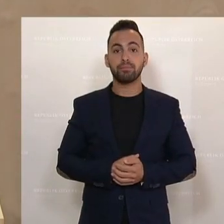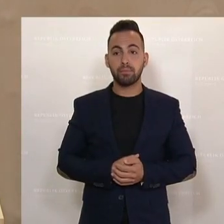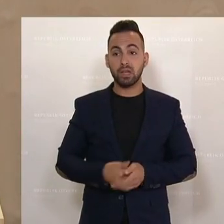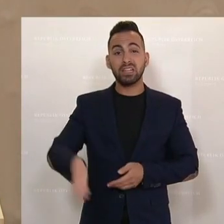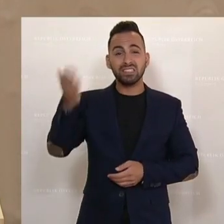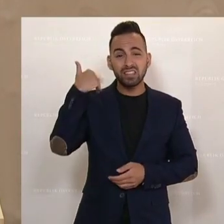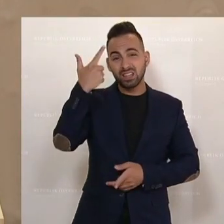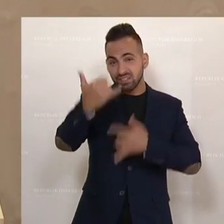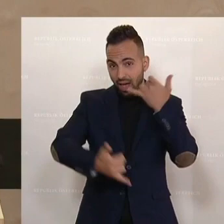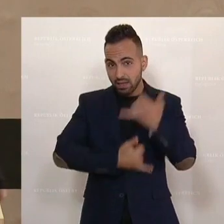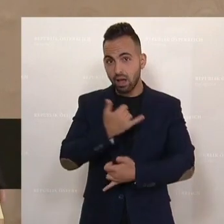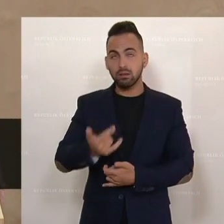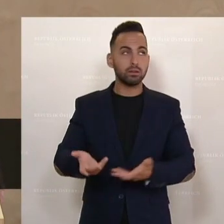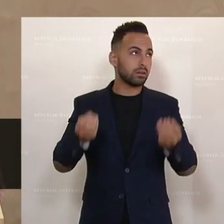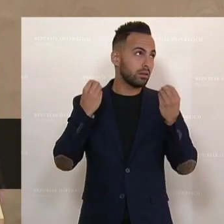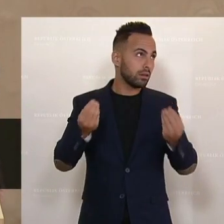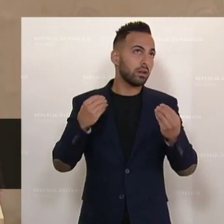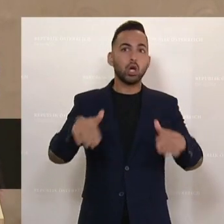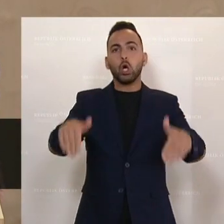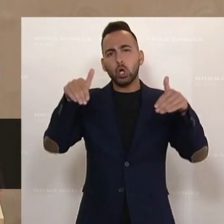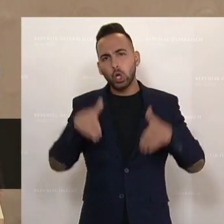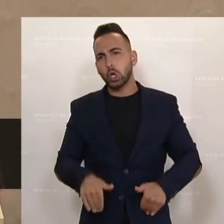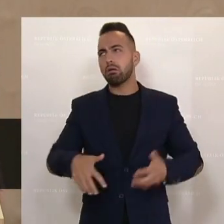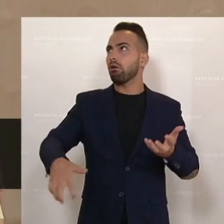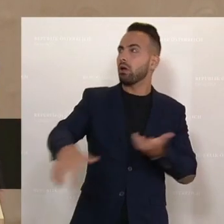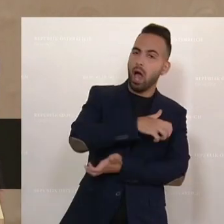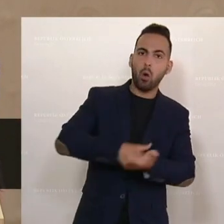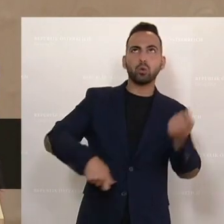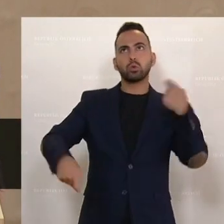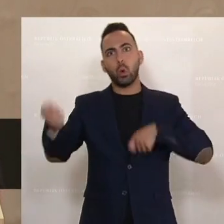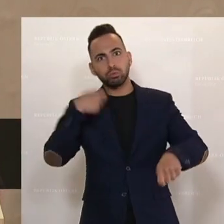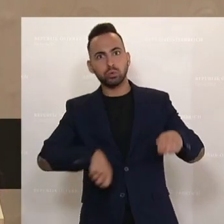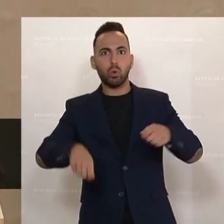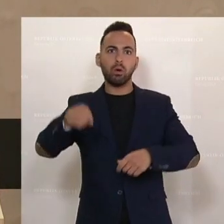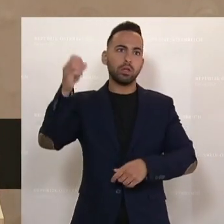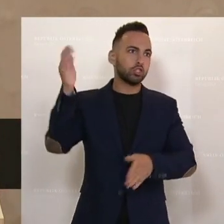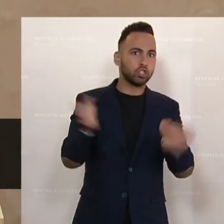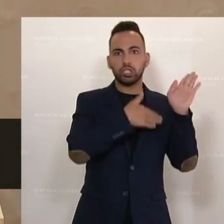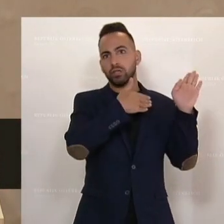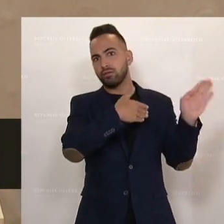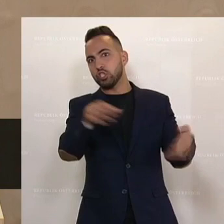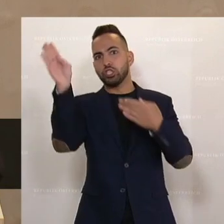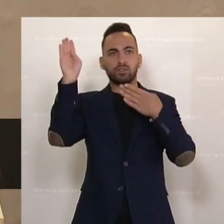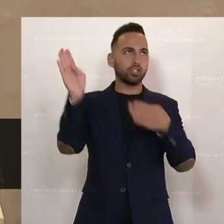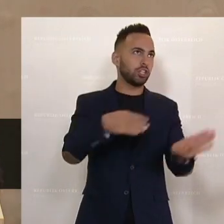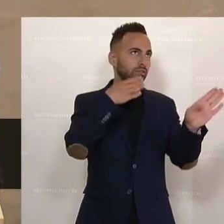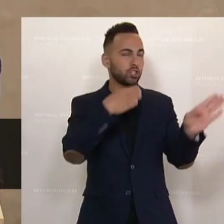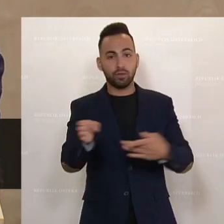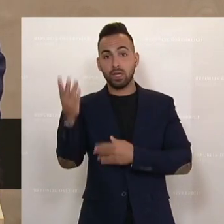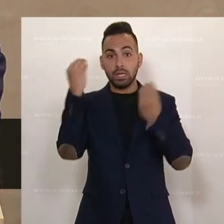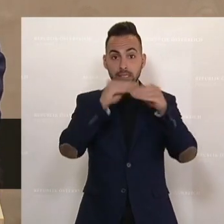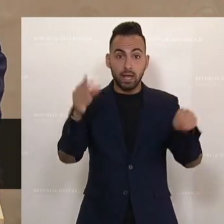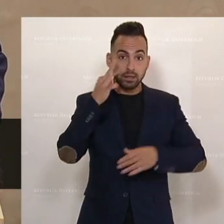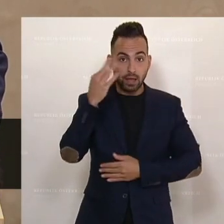Seit 2 Jahren Rücktritte, Chaos, Korruption, ein Versagen auf jeder Linie. Sehr geehrte Damen und